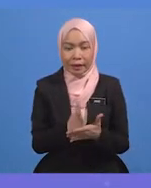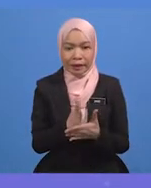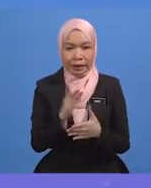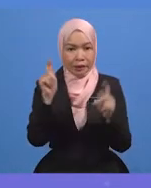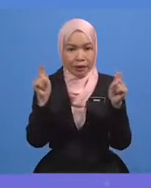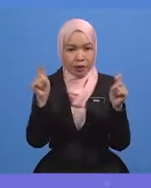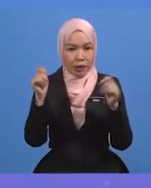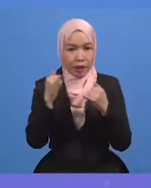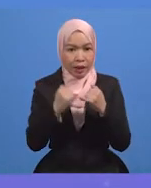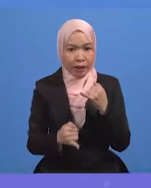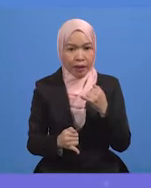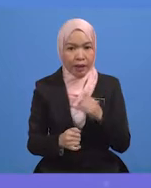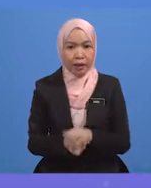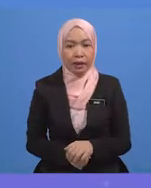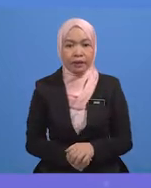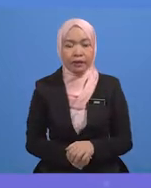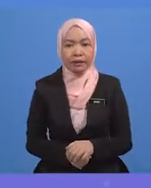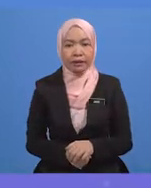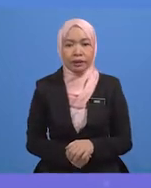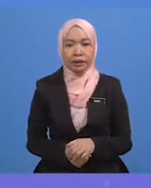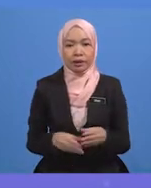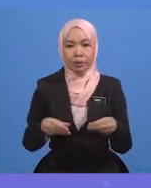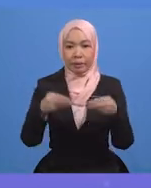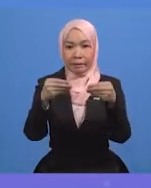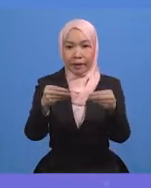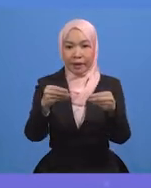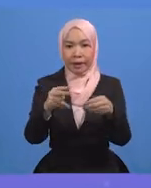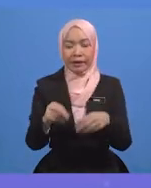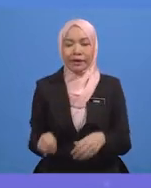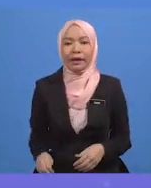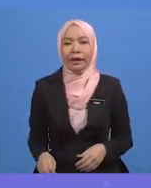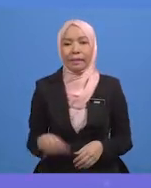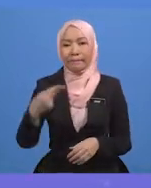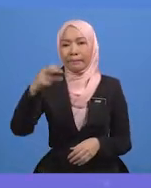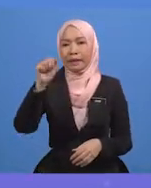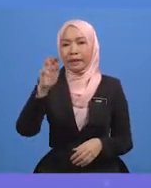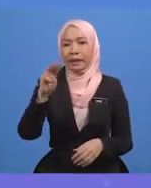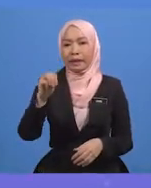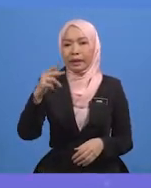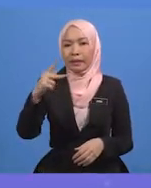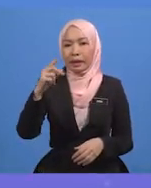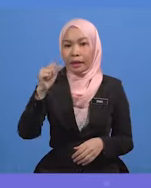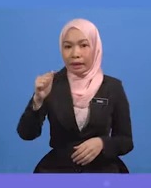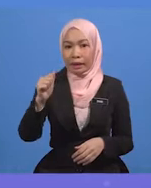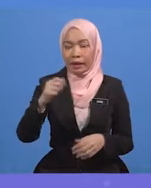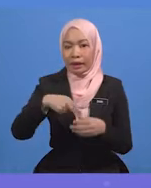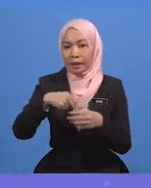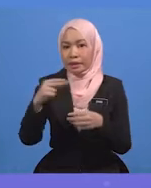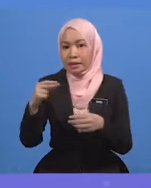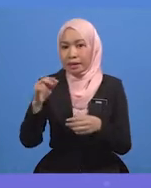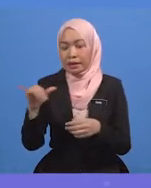subtopik terakhir iaitu sumpangan Hamka. Peribahasa indah ada menukilkan harimau